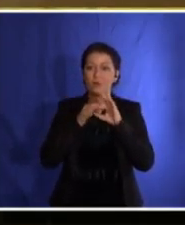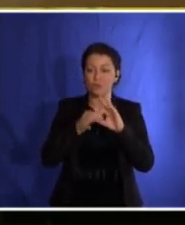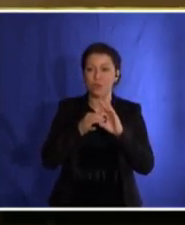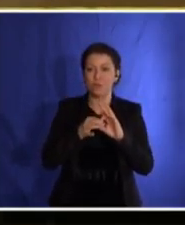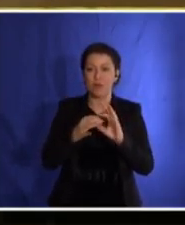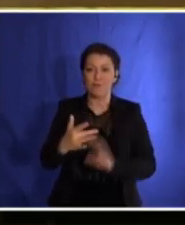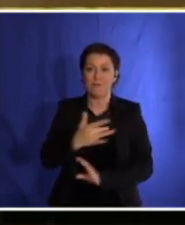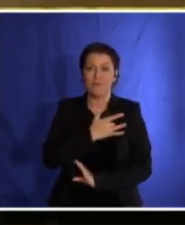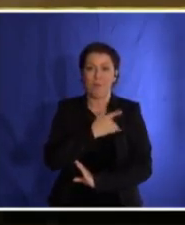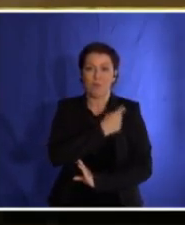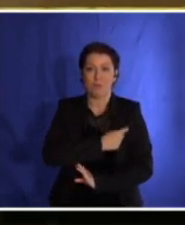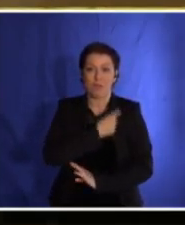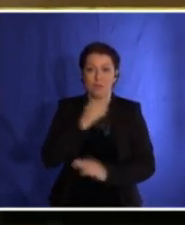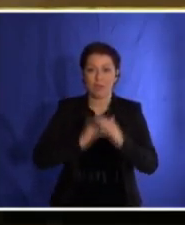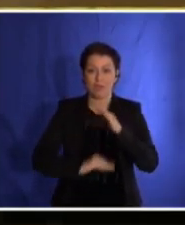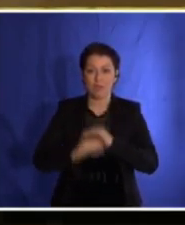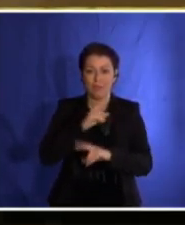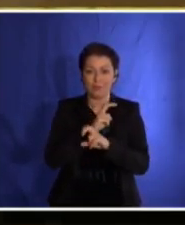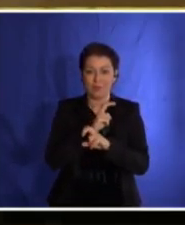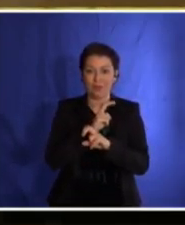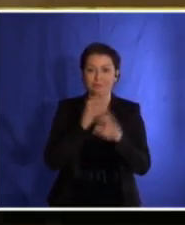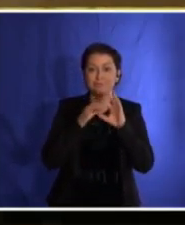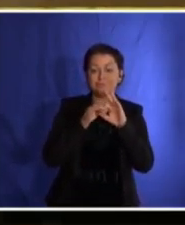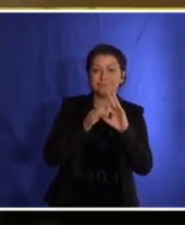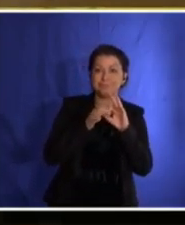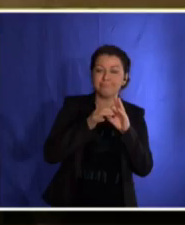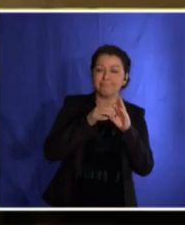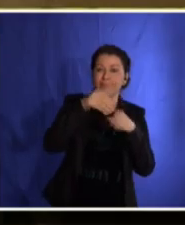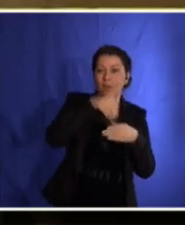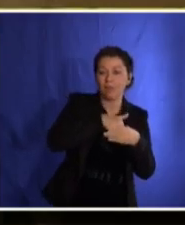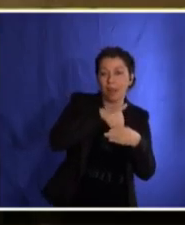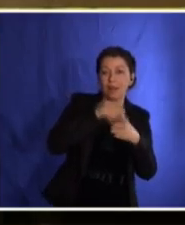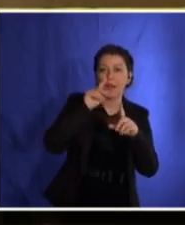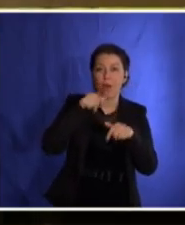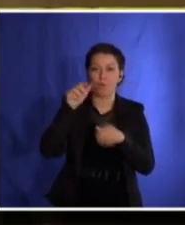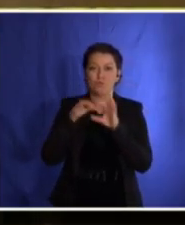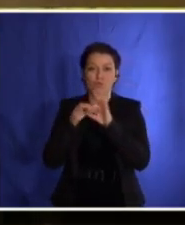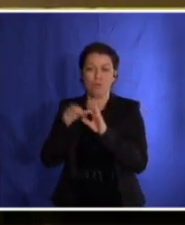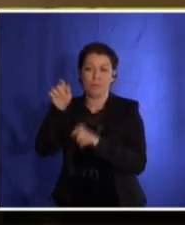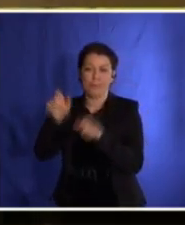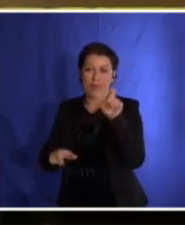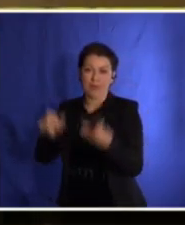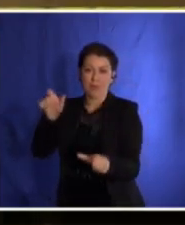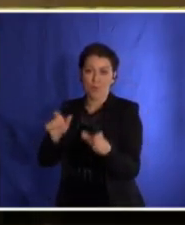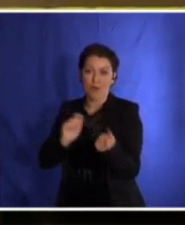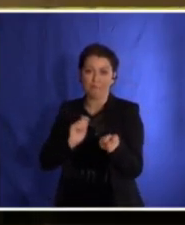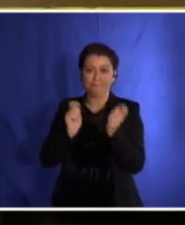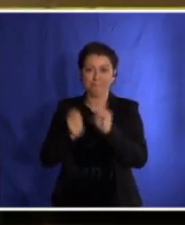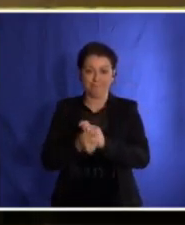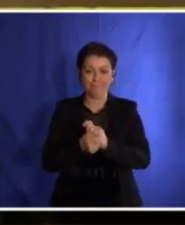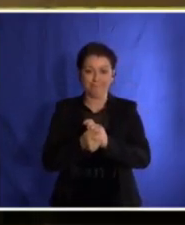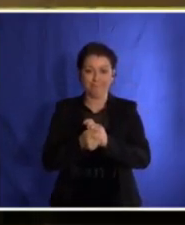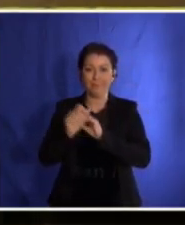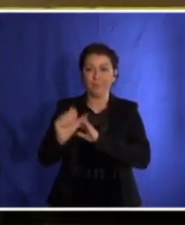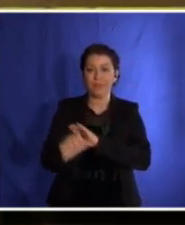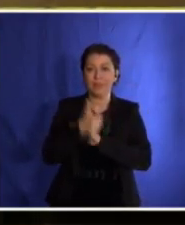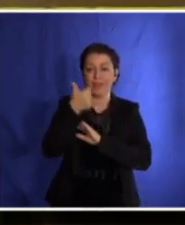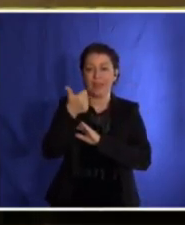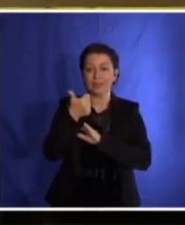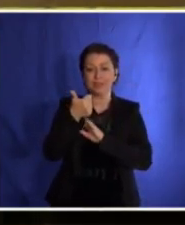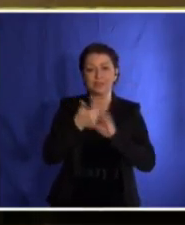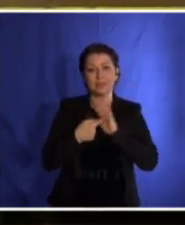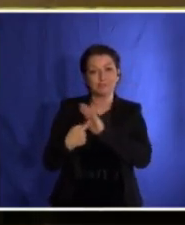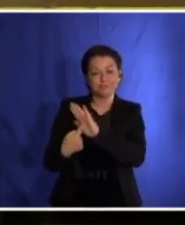Niederösterreich, sowohl inhaltlich als auch personell. Eine erste Vorstellung hat uns